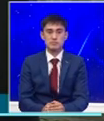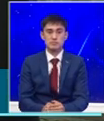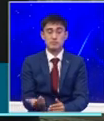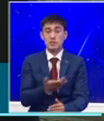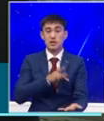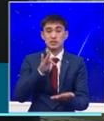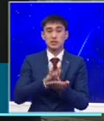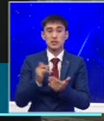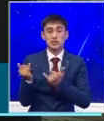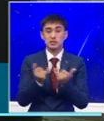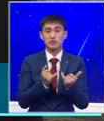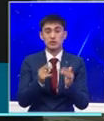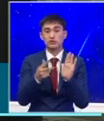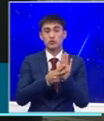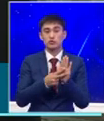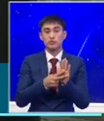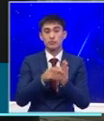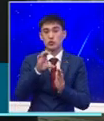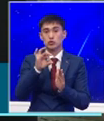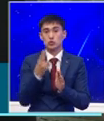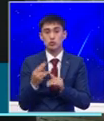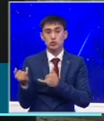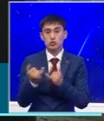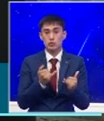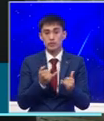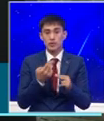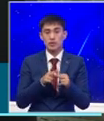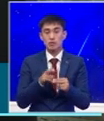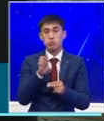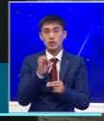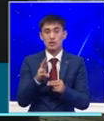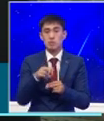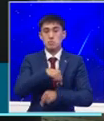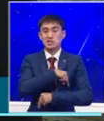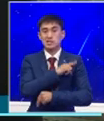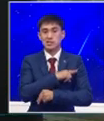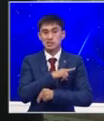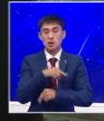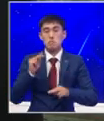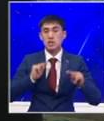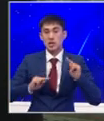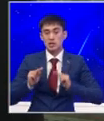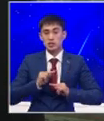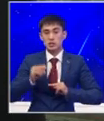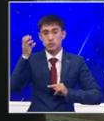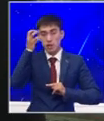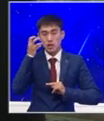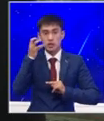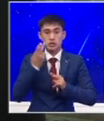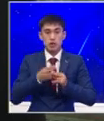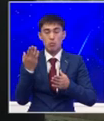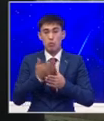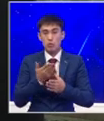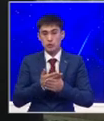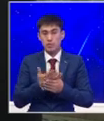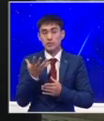Наш центр оказывает 8 видов социальных услуг. Это бытовая, медицинская, педагогическая и психологическая